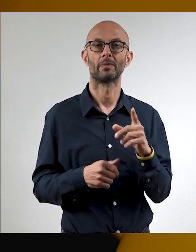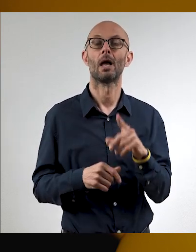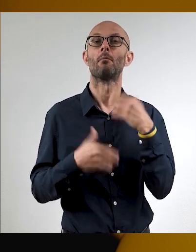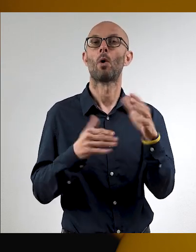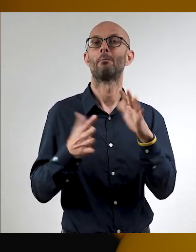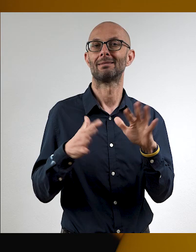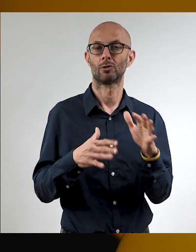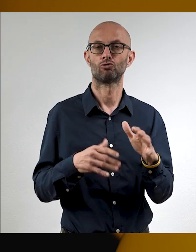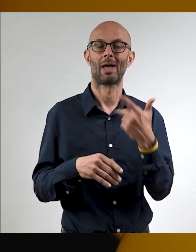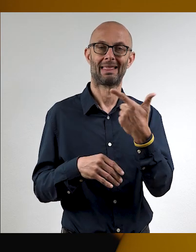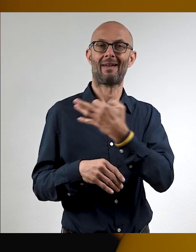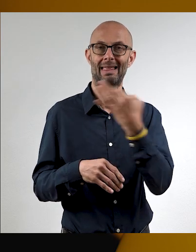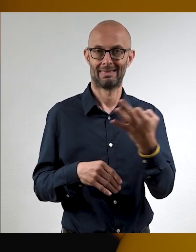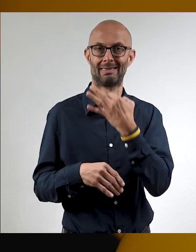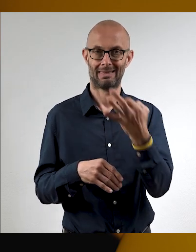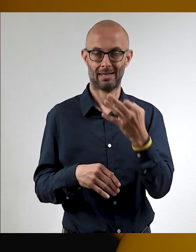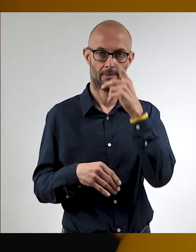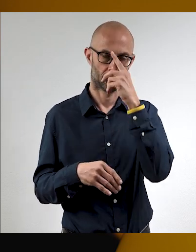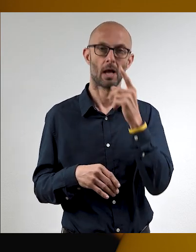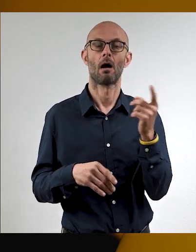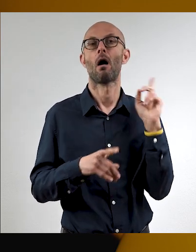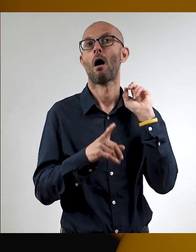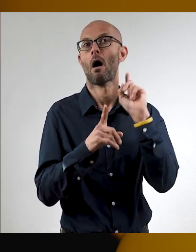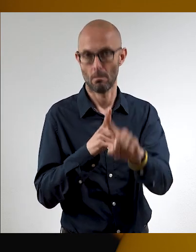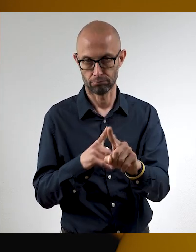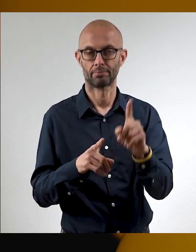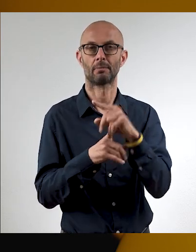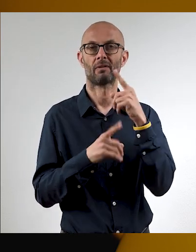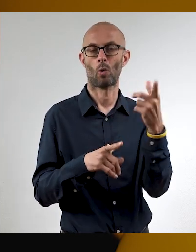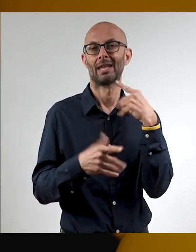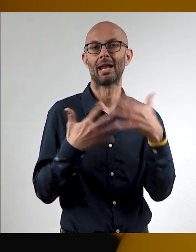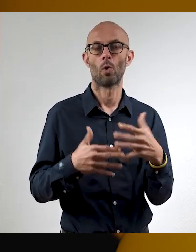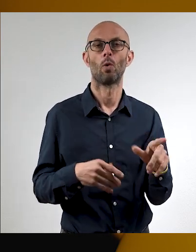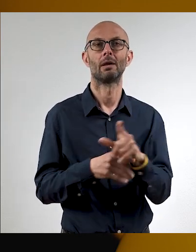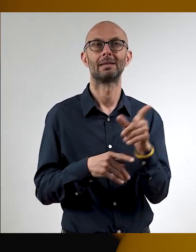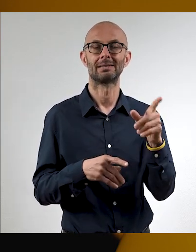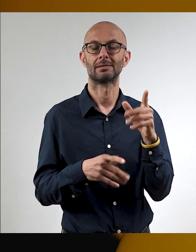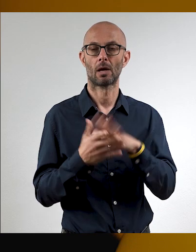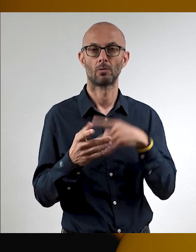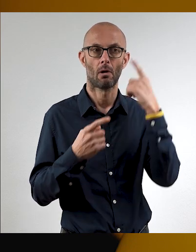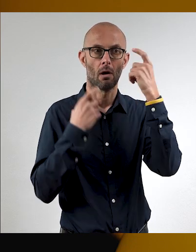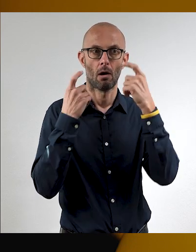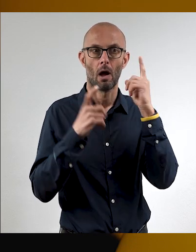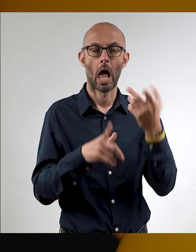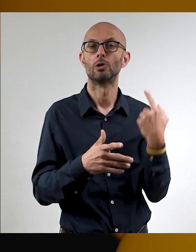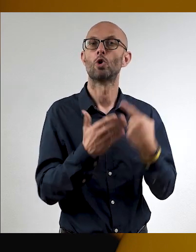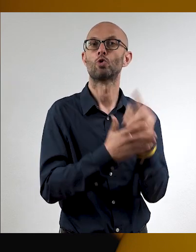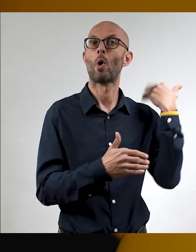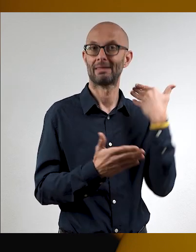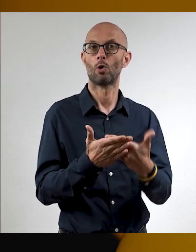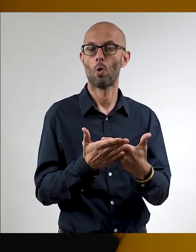Po približno 2 dneh je prišlo za njim, tako kot je opisal. In takrat se je začel zavedati, kaj se je